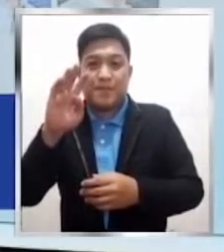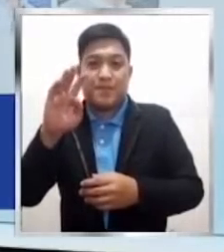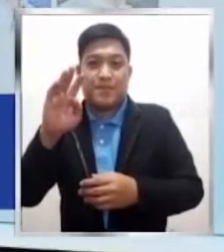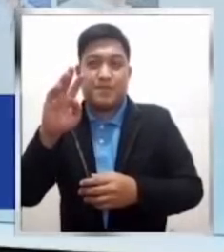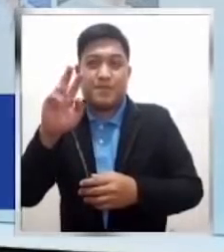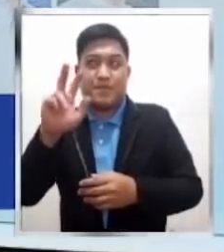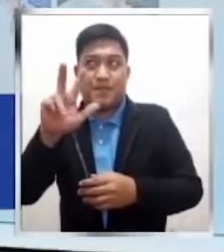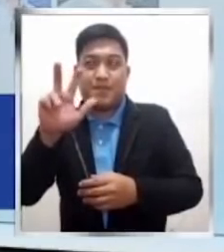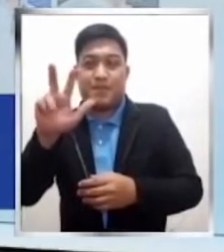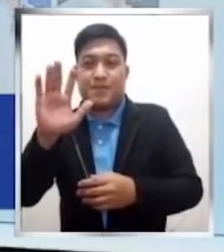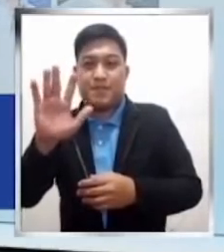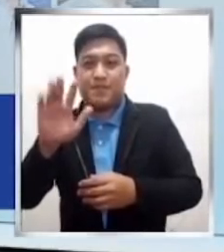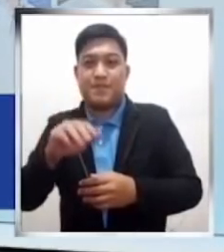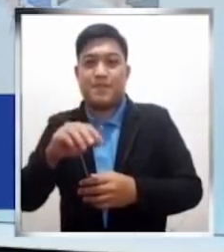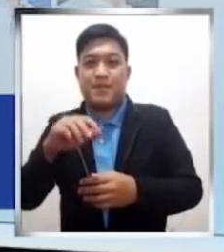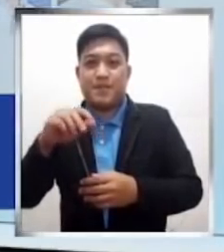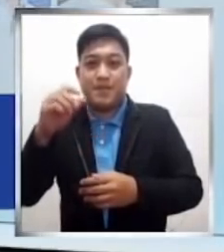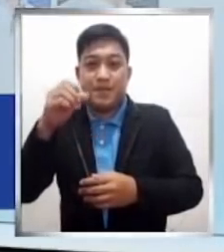104,335. Leody De Guzman,